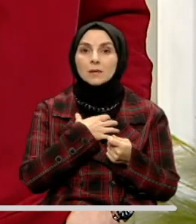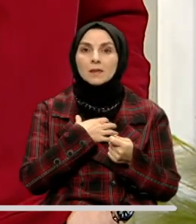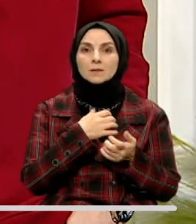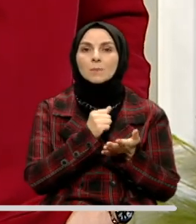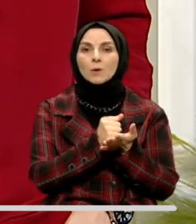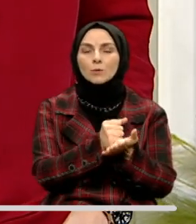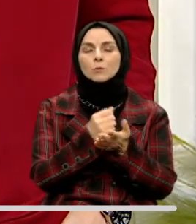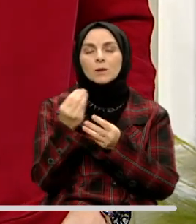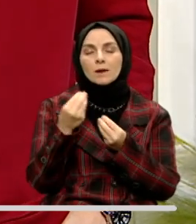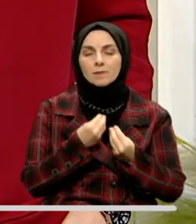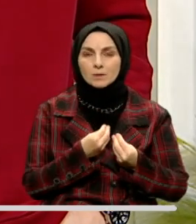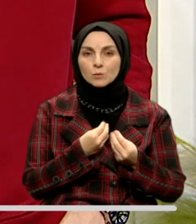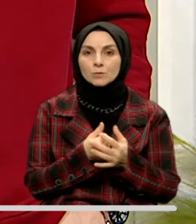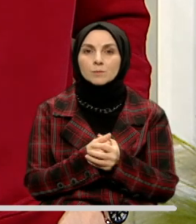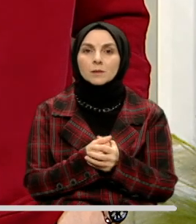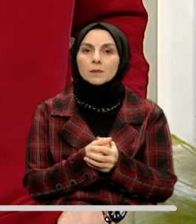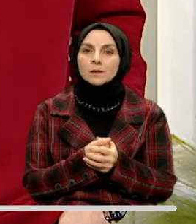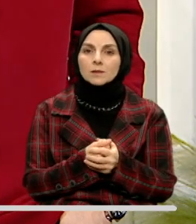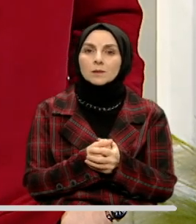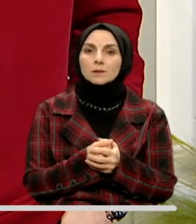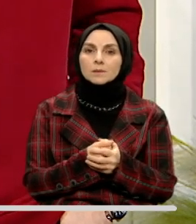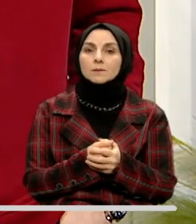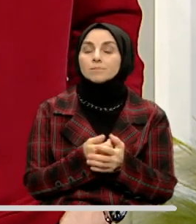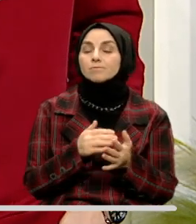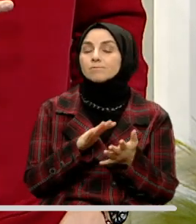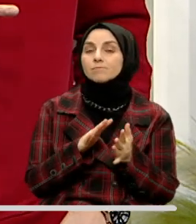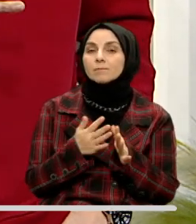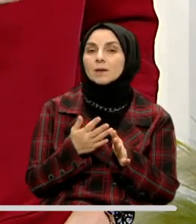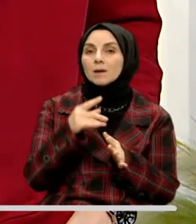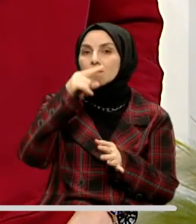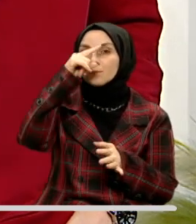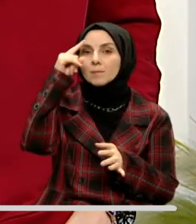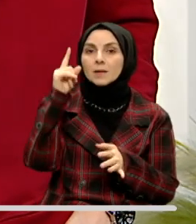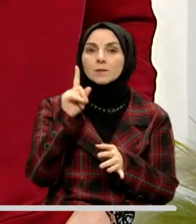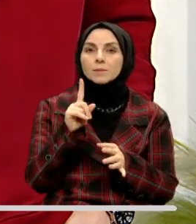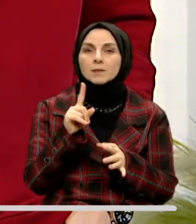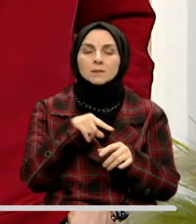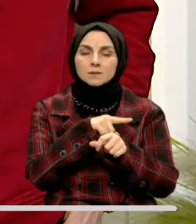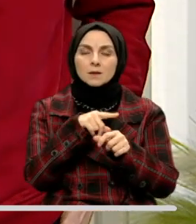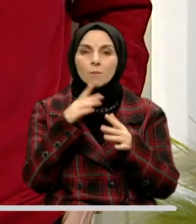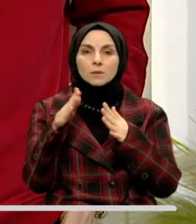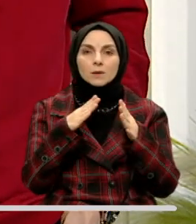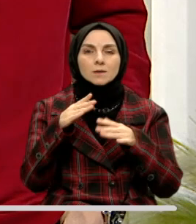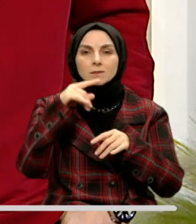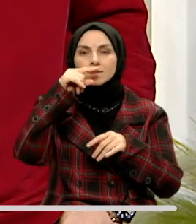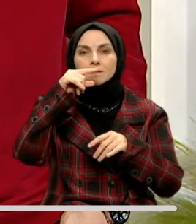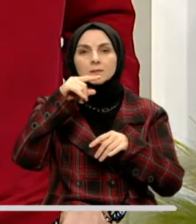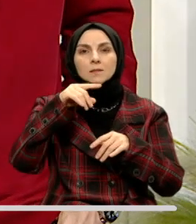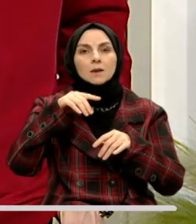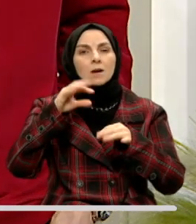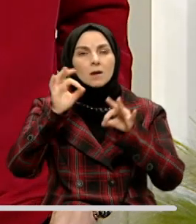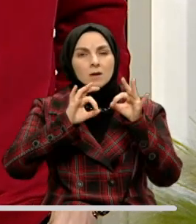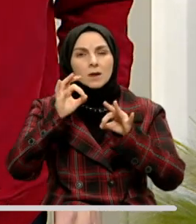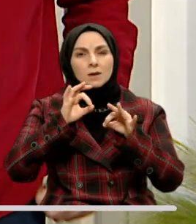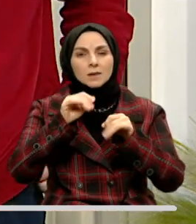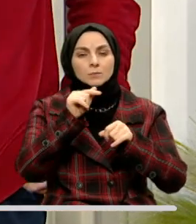ödüller koyabiliyorum veya hani belli bir zaman aralığı belirleyip ben burada bunu yapacağım, daha sonra başka bir şey